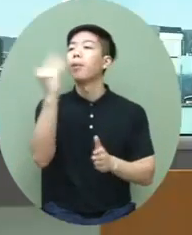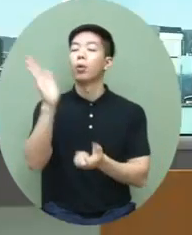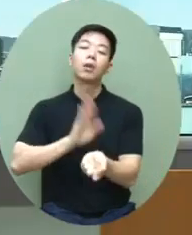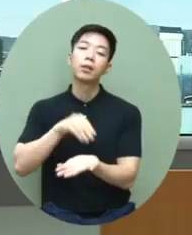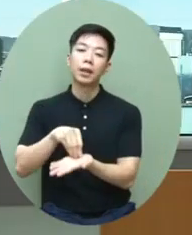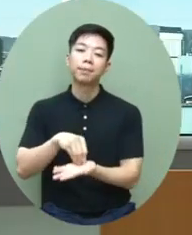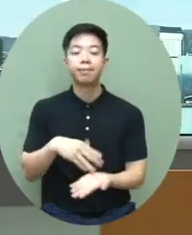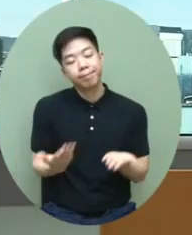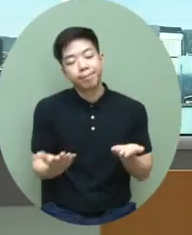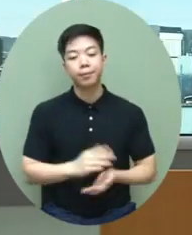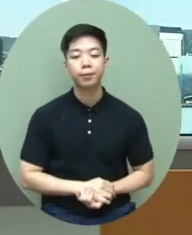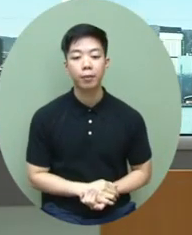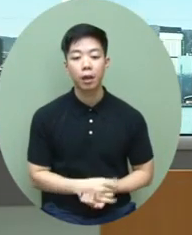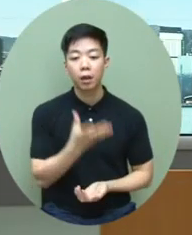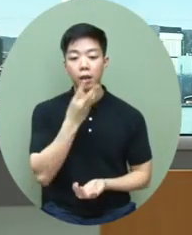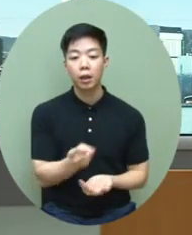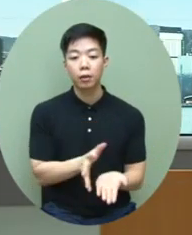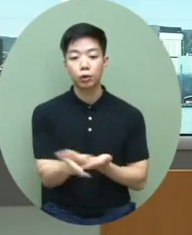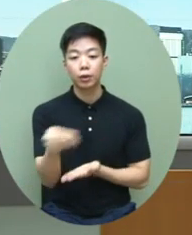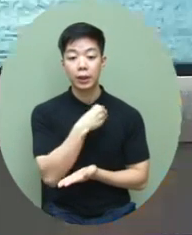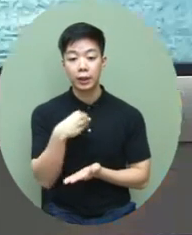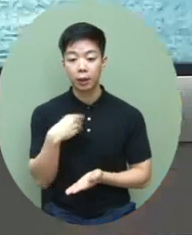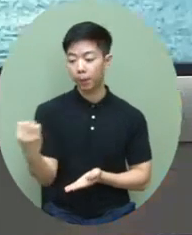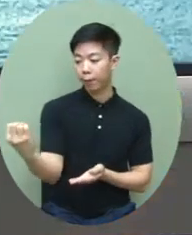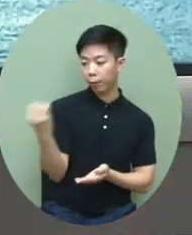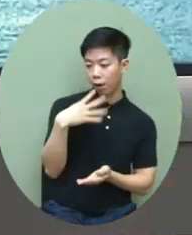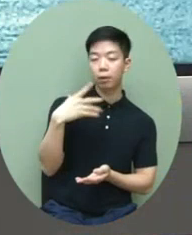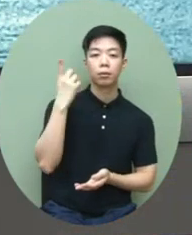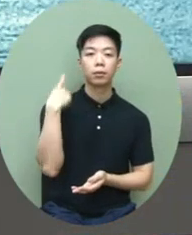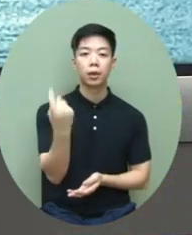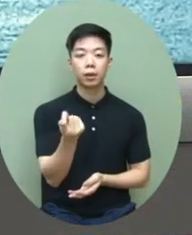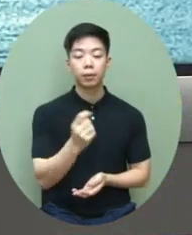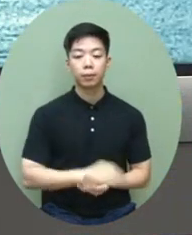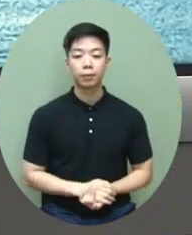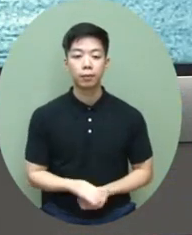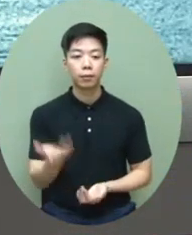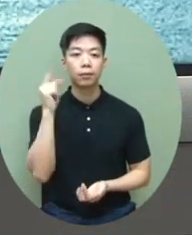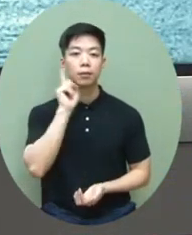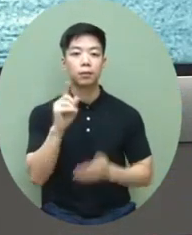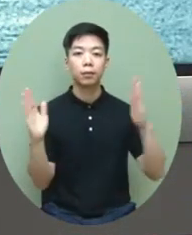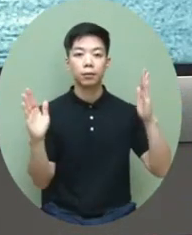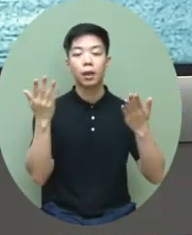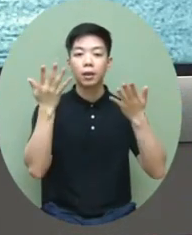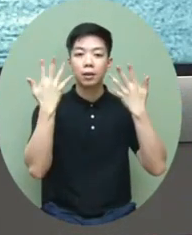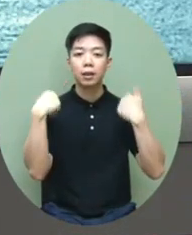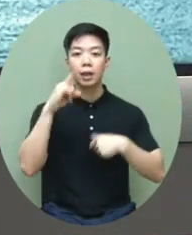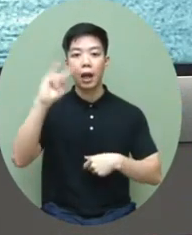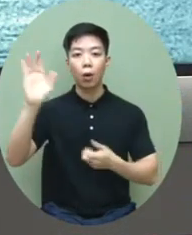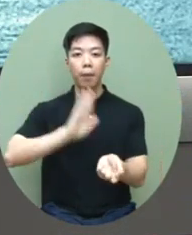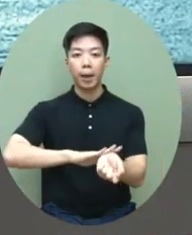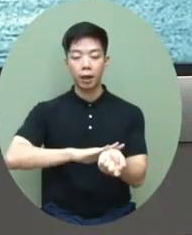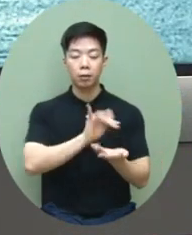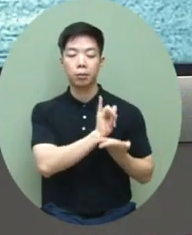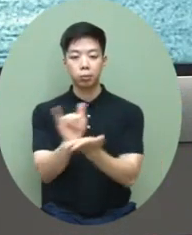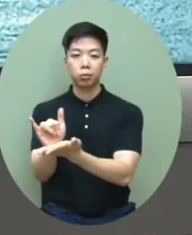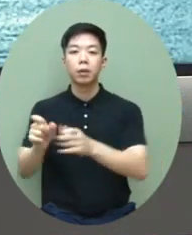兒科醫生就對我哋反映咗咧，最近呢個星期啦，其實多咗思考症嘅病人入院。